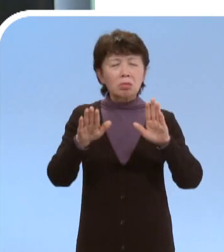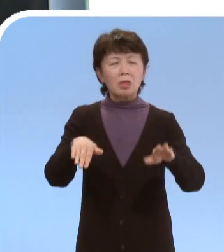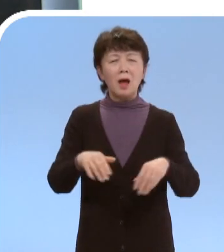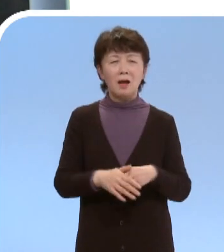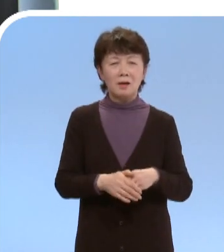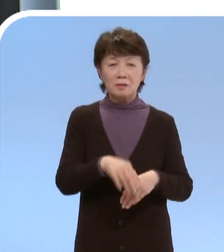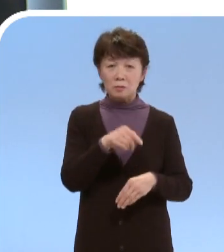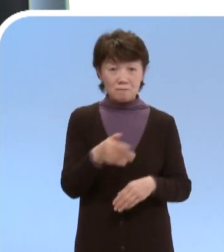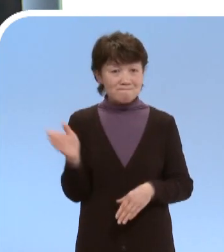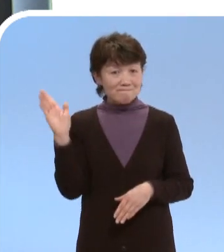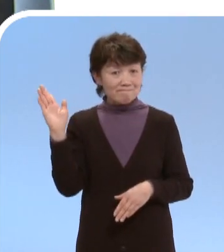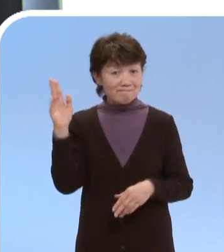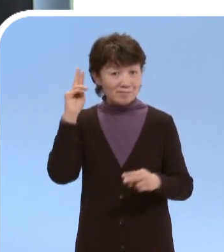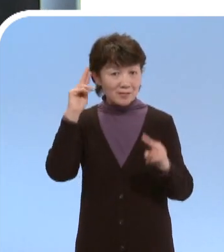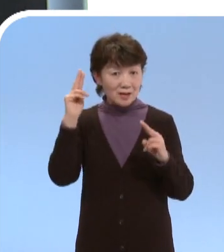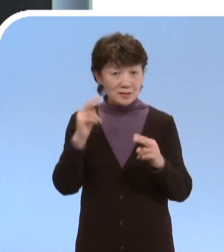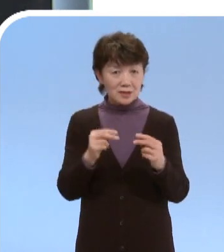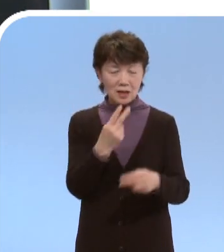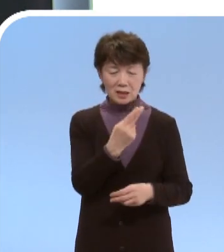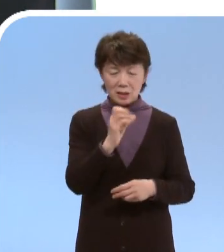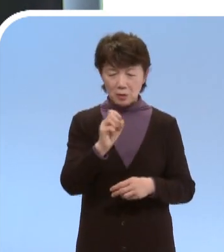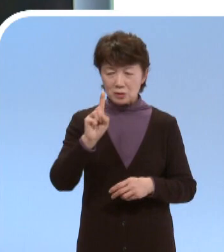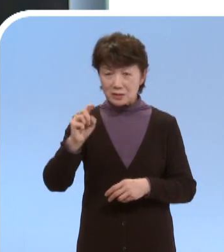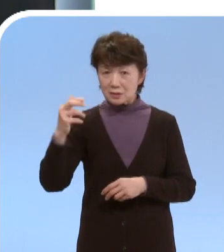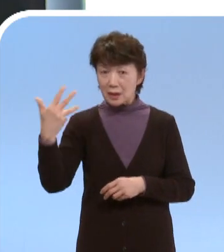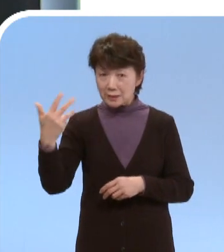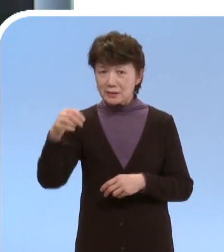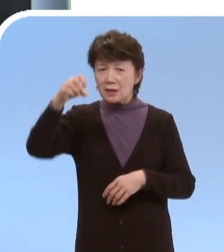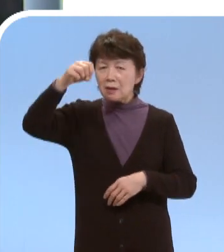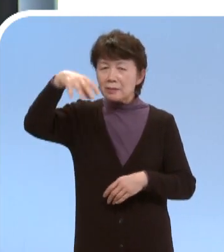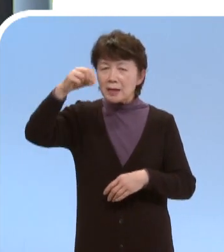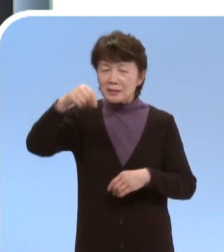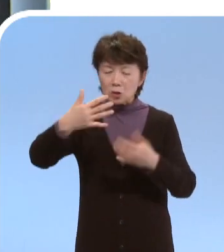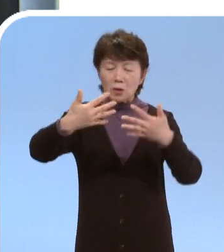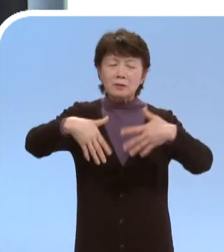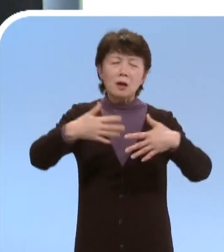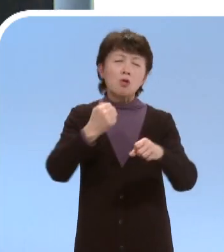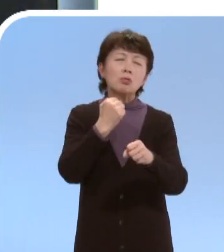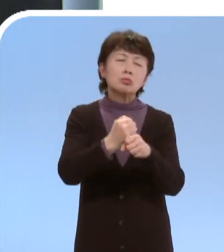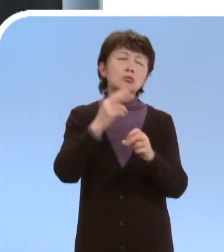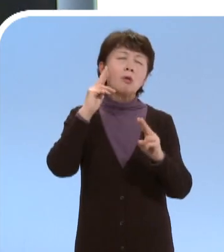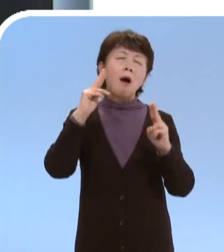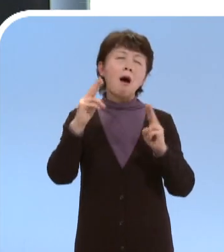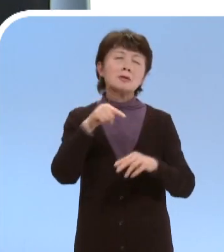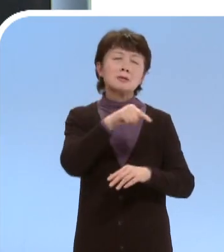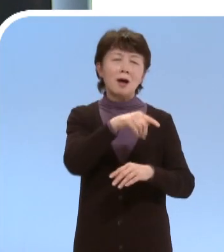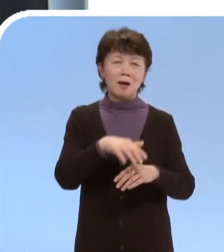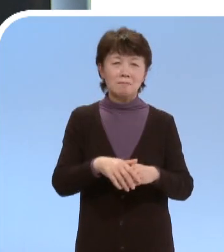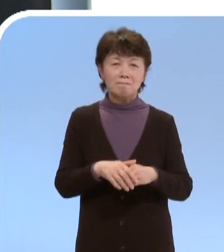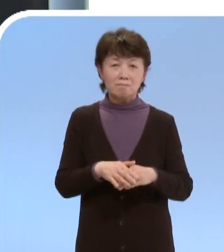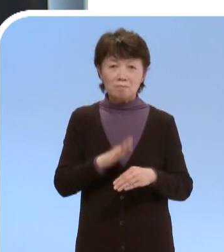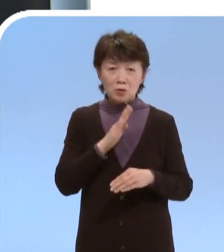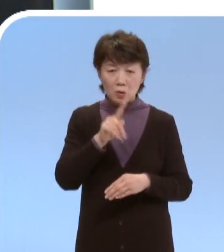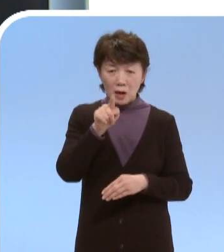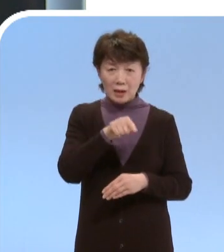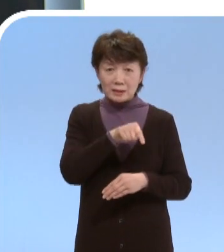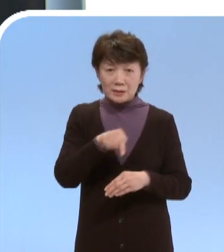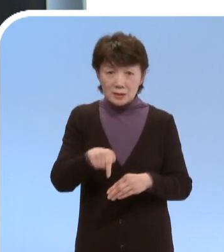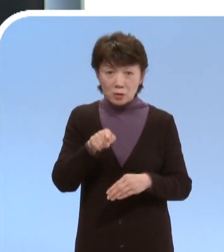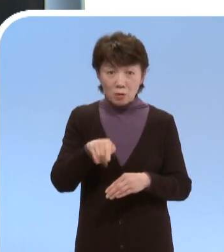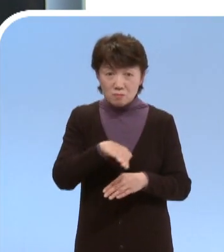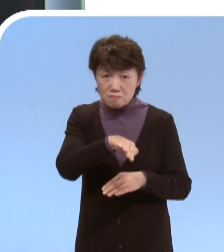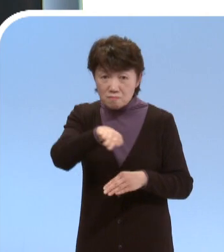ナは2018年創業の電子機器メーカー。人には聞こえない超音波を自動調節